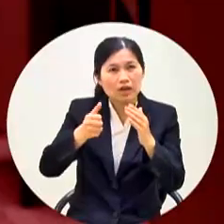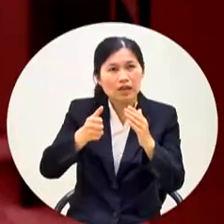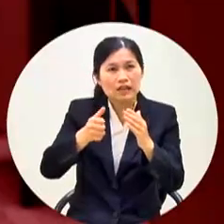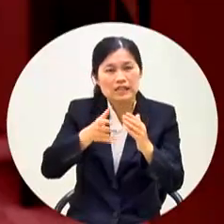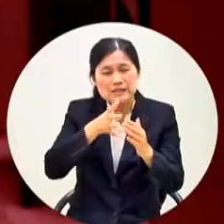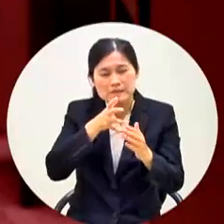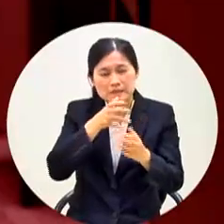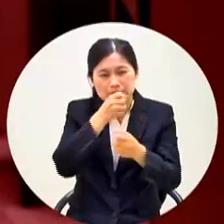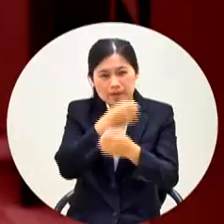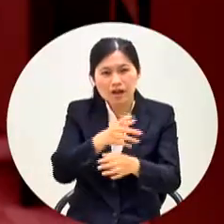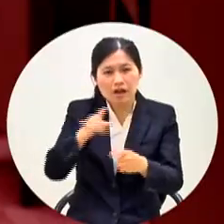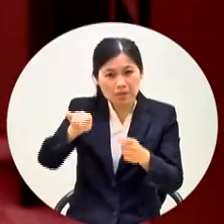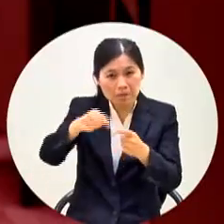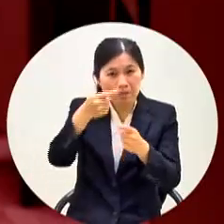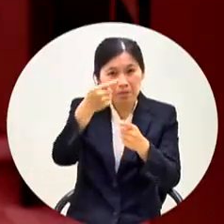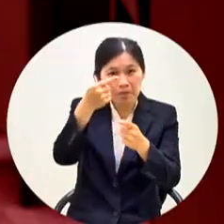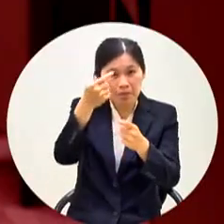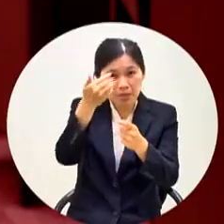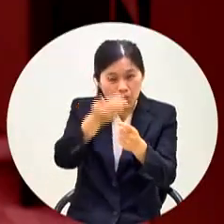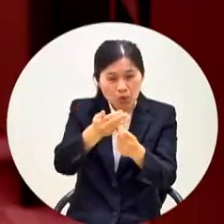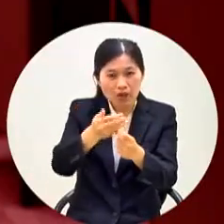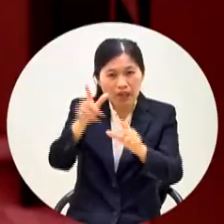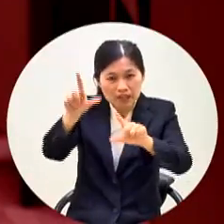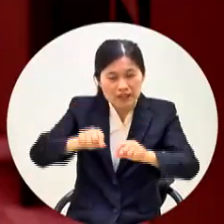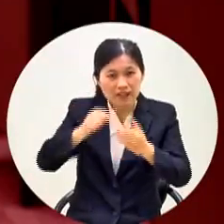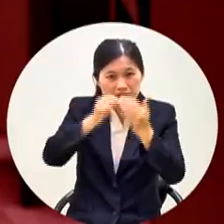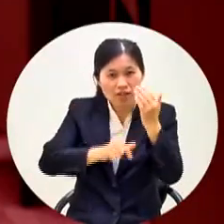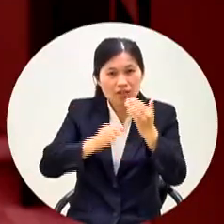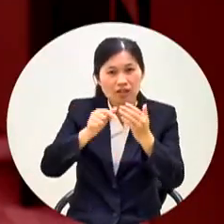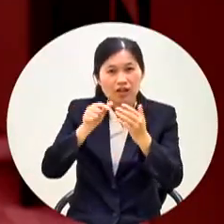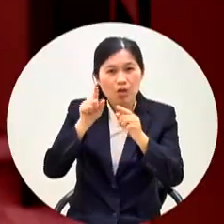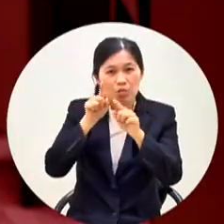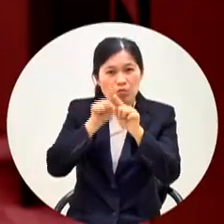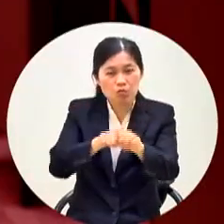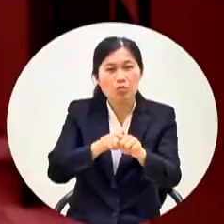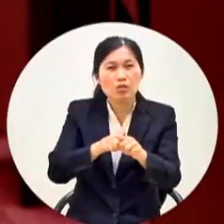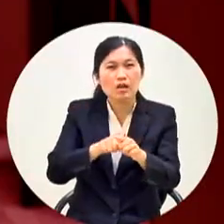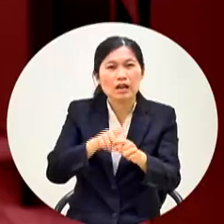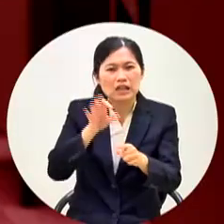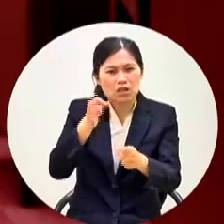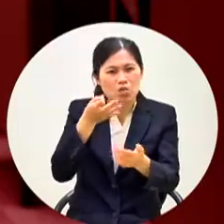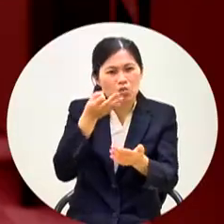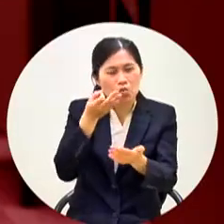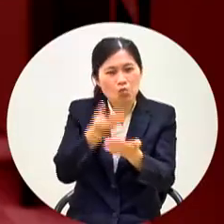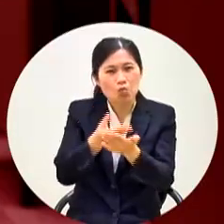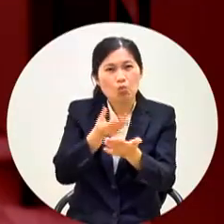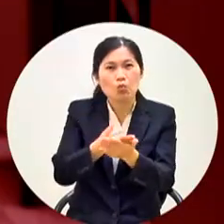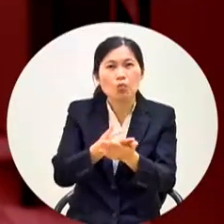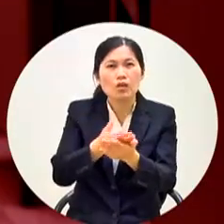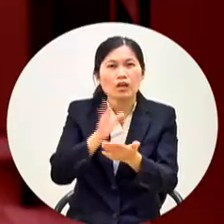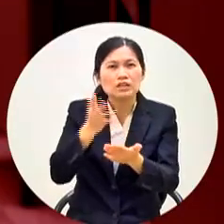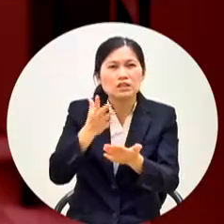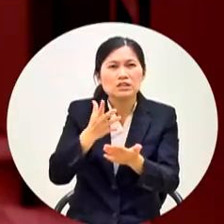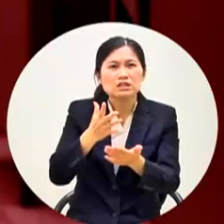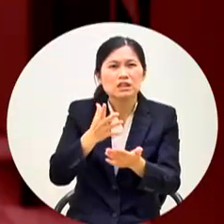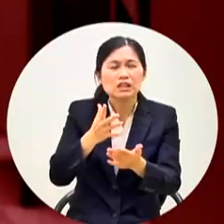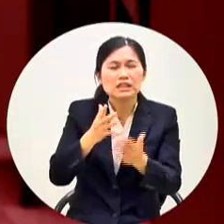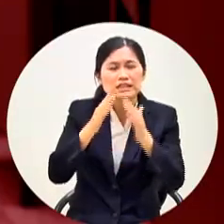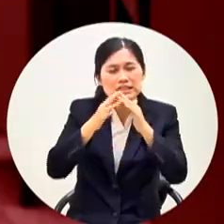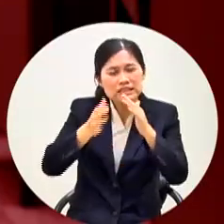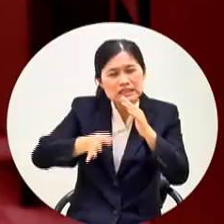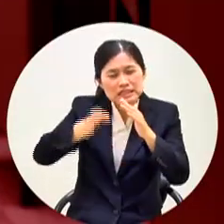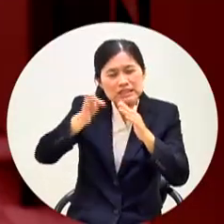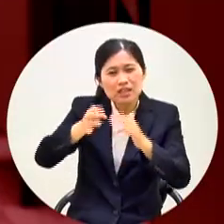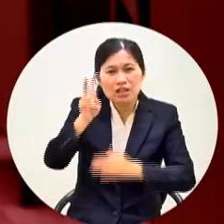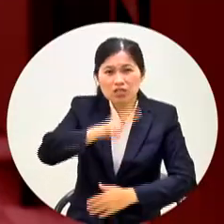109年，他就依法去是要财务还地，但是那个事件还有2000万，看怎